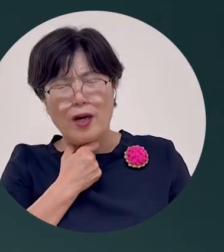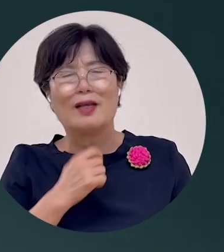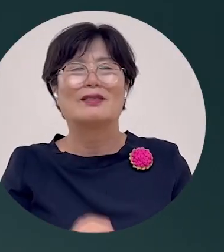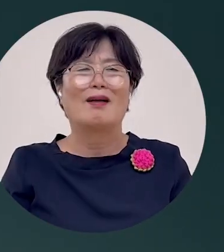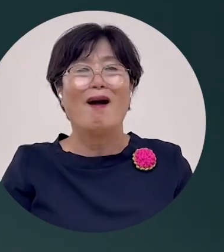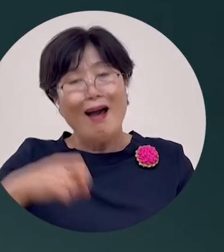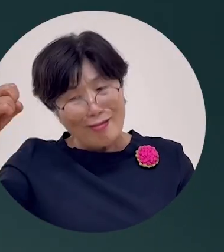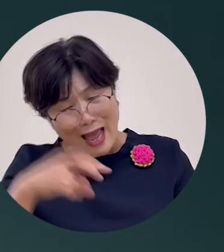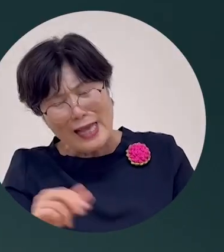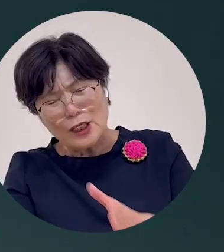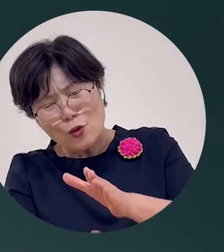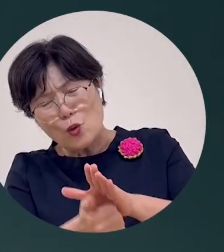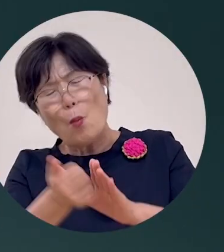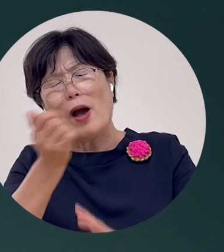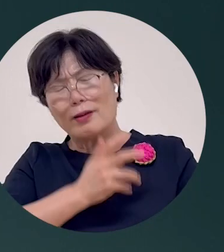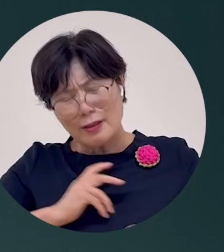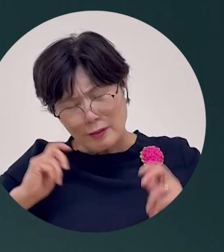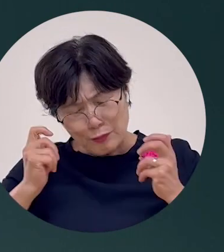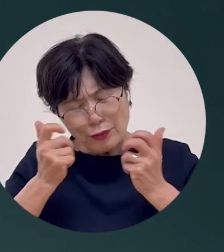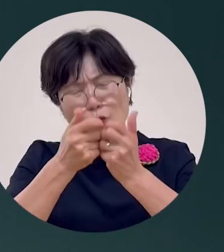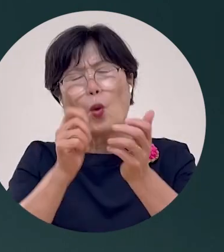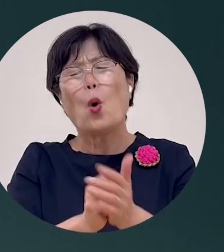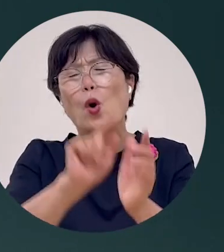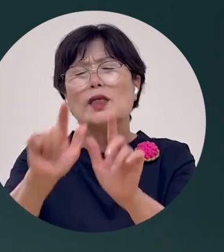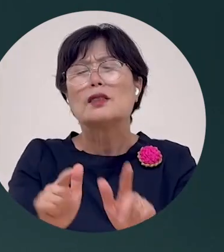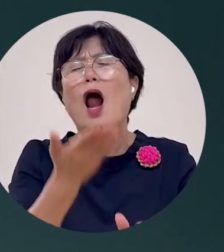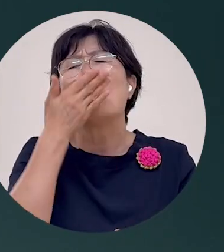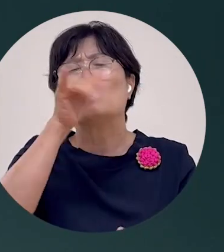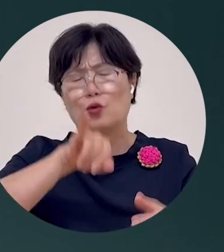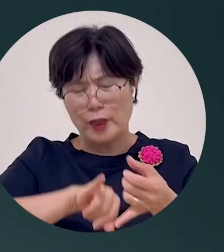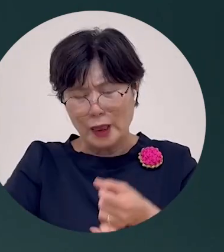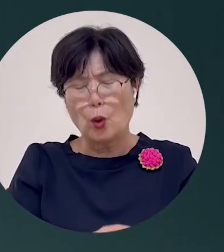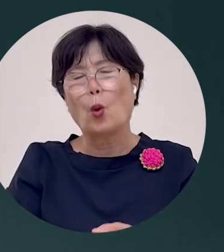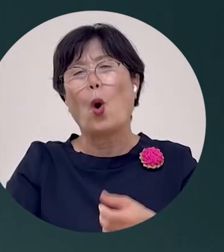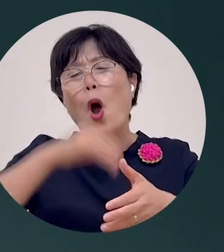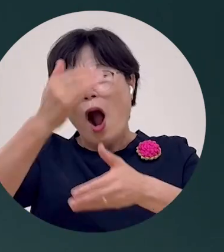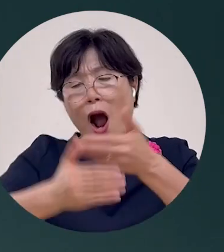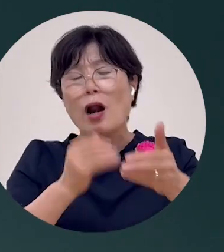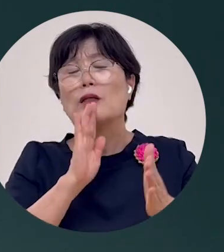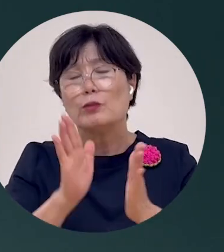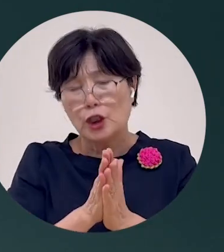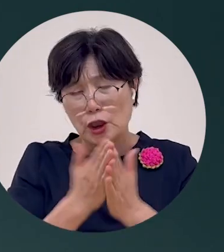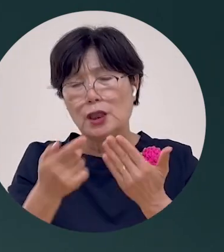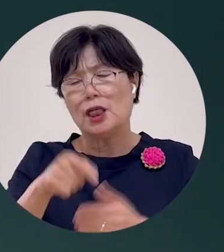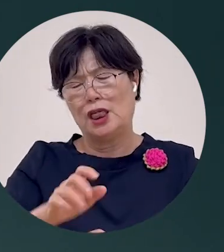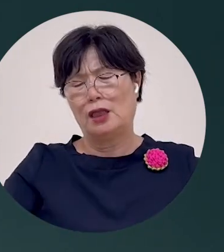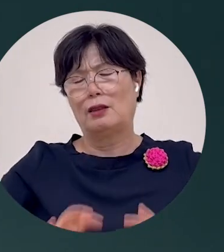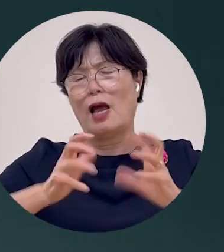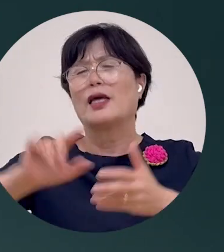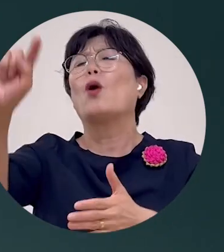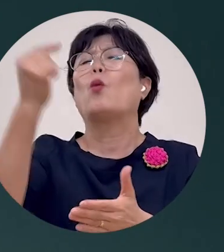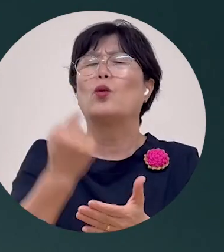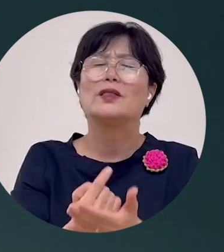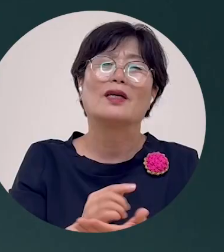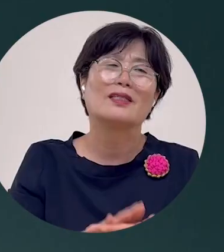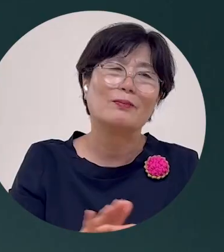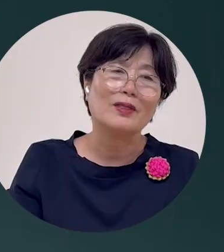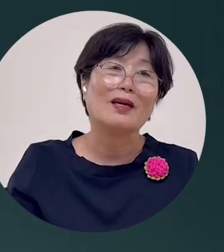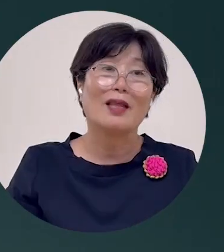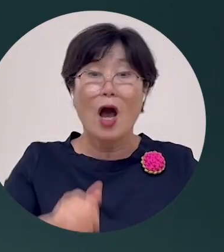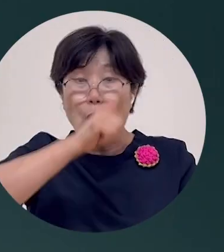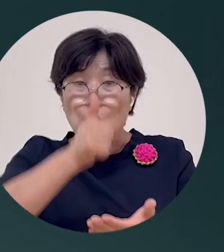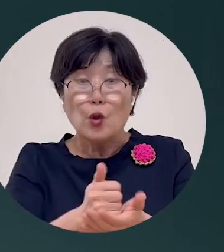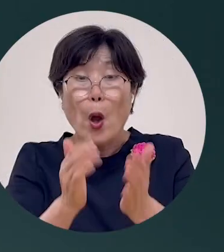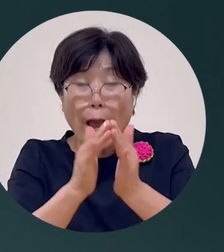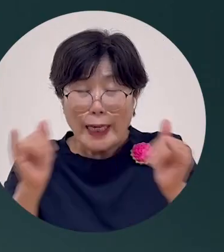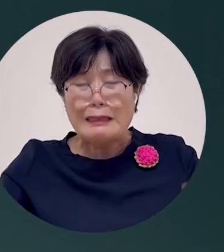살도록 하나님이 이 땅으로 친히 내려오셨습니다. 여러분 죄인들을 다 지켜보시되 그들의